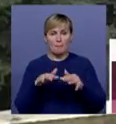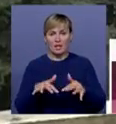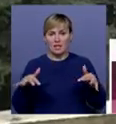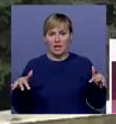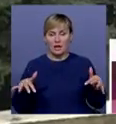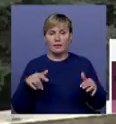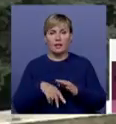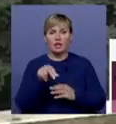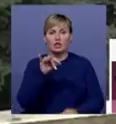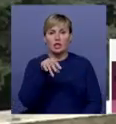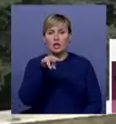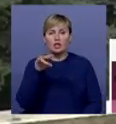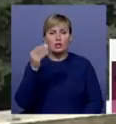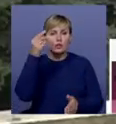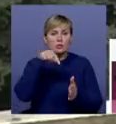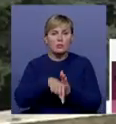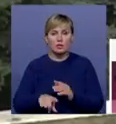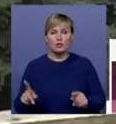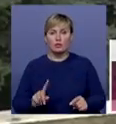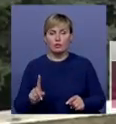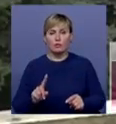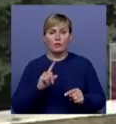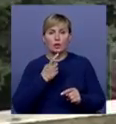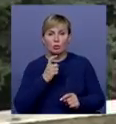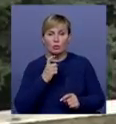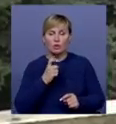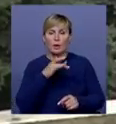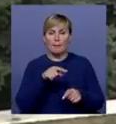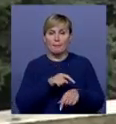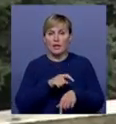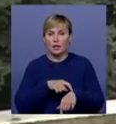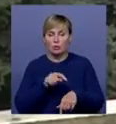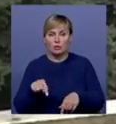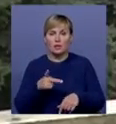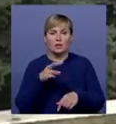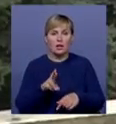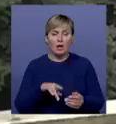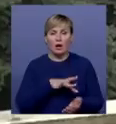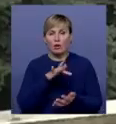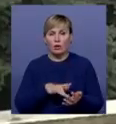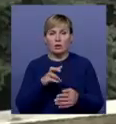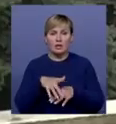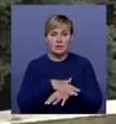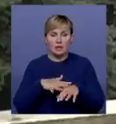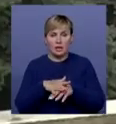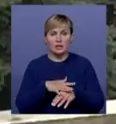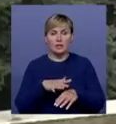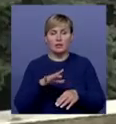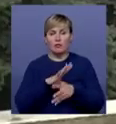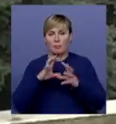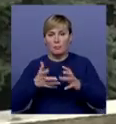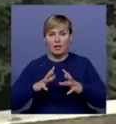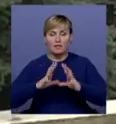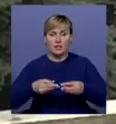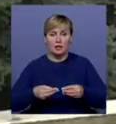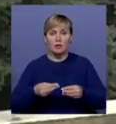Челлендж заключается в том, что в трудные минуты для города, для страны и для мира в целом быть